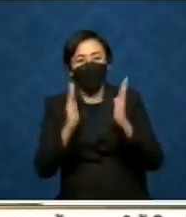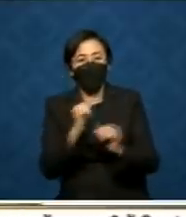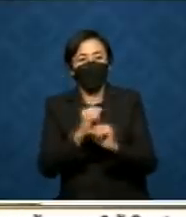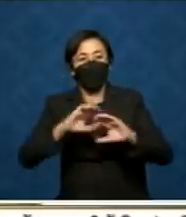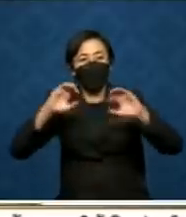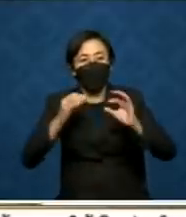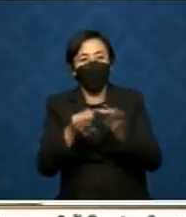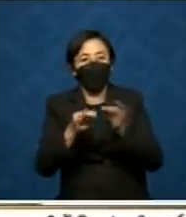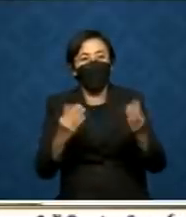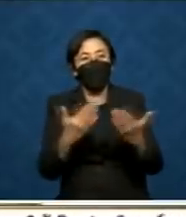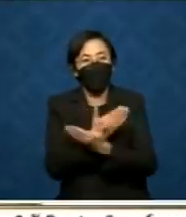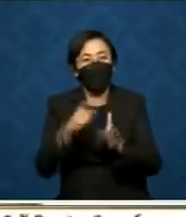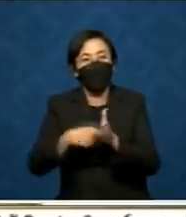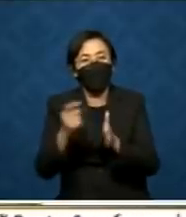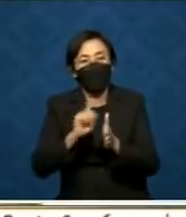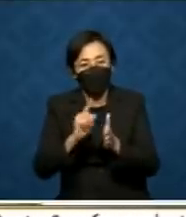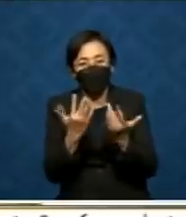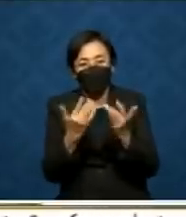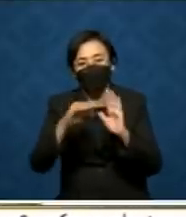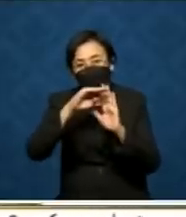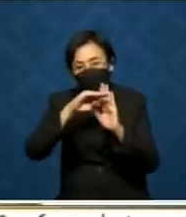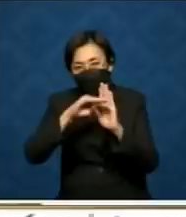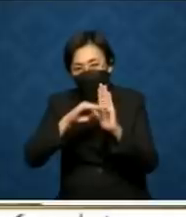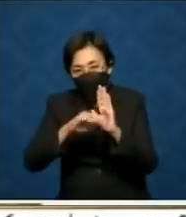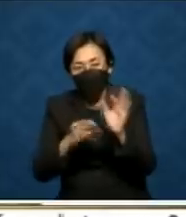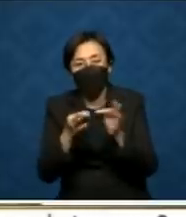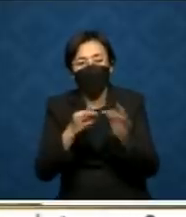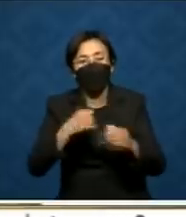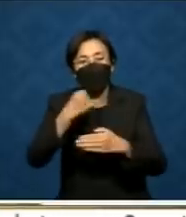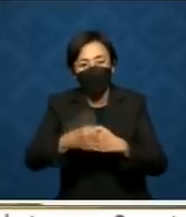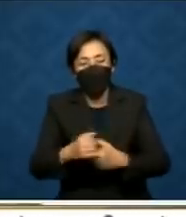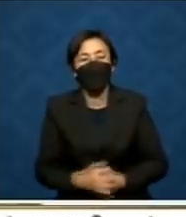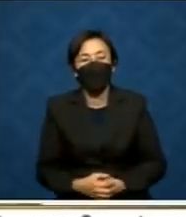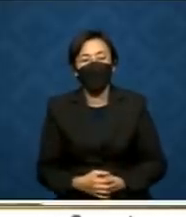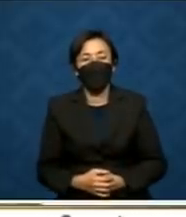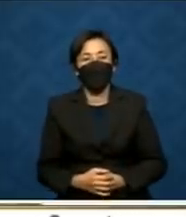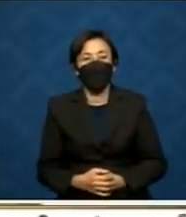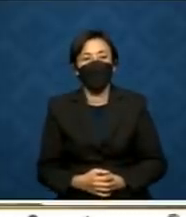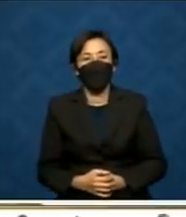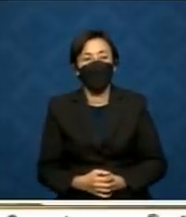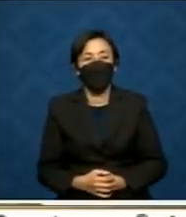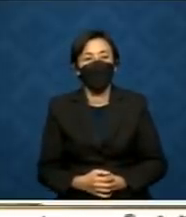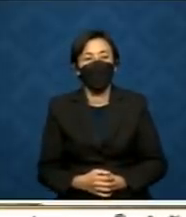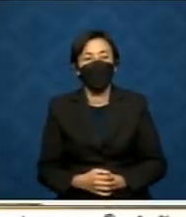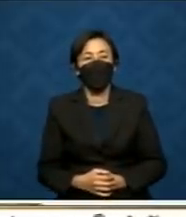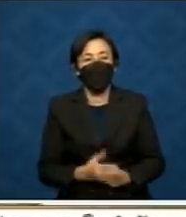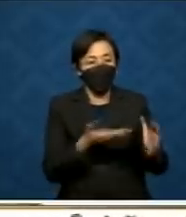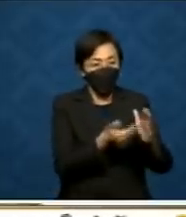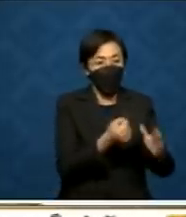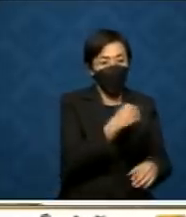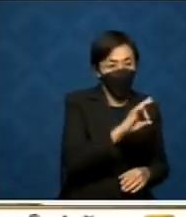ชี้แจงนี่ฟังไปให้จบแล้วราคาส่วนต่างอย่างนี้เบิกมา 17ไปชื่อ 9บาท